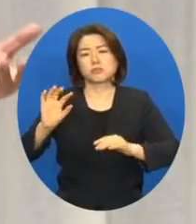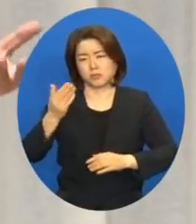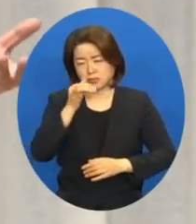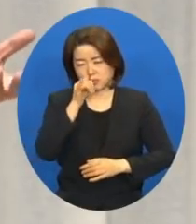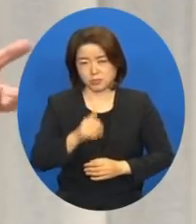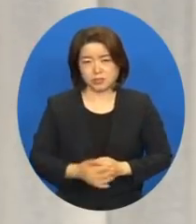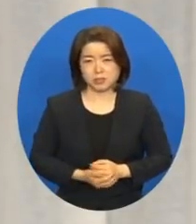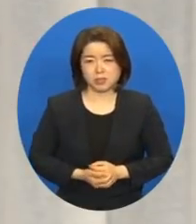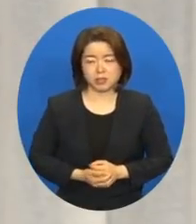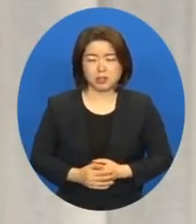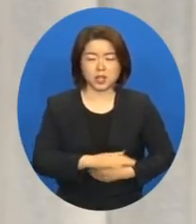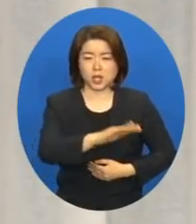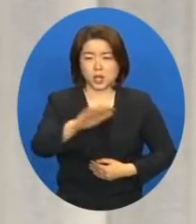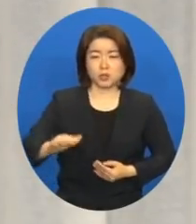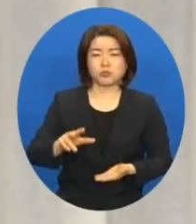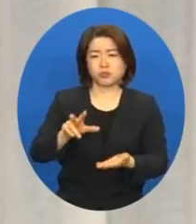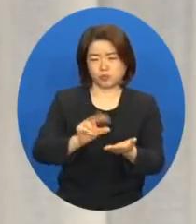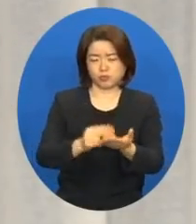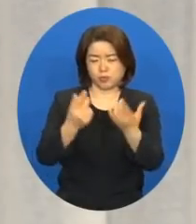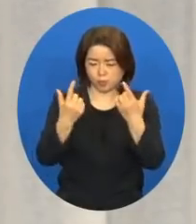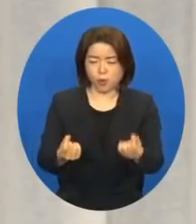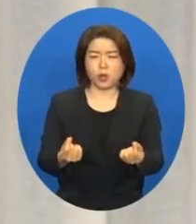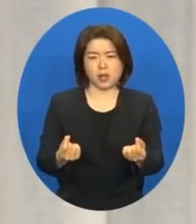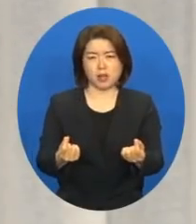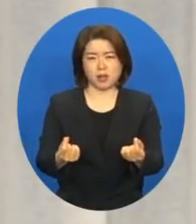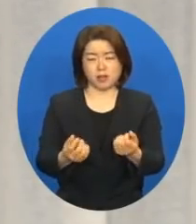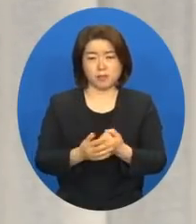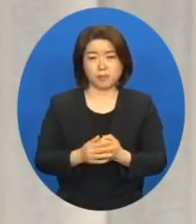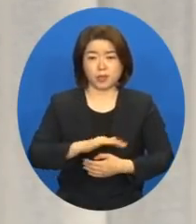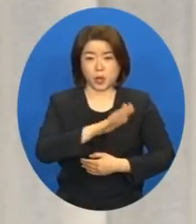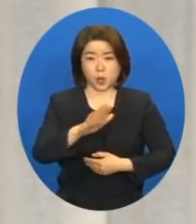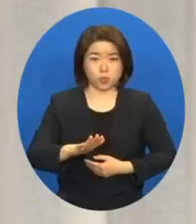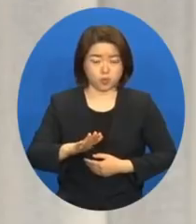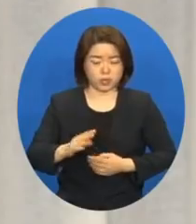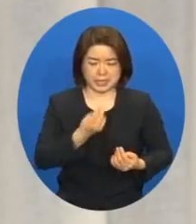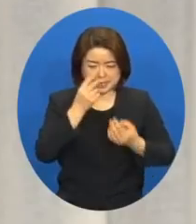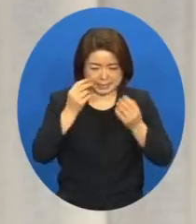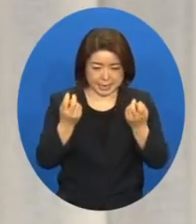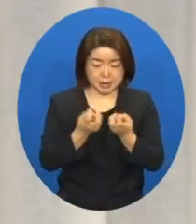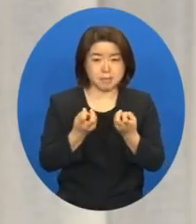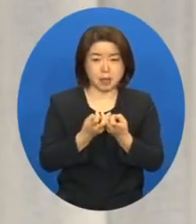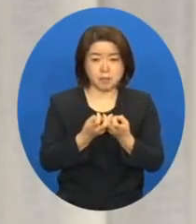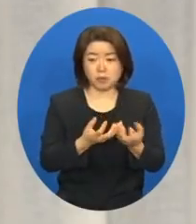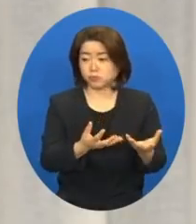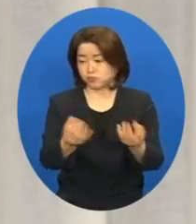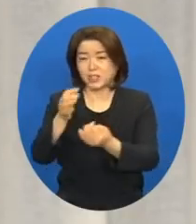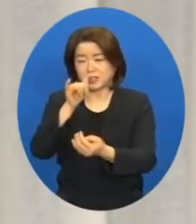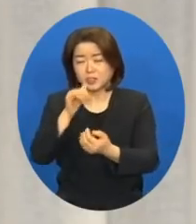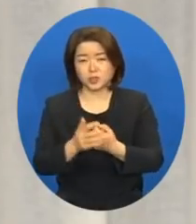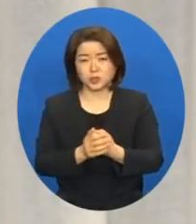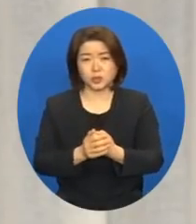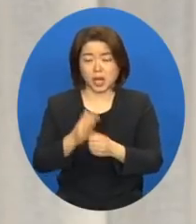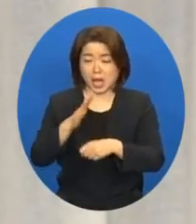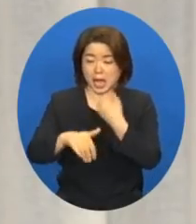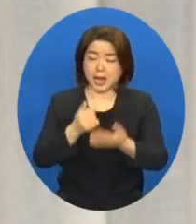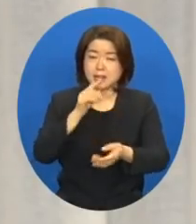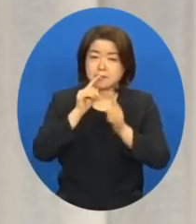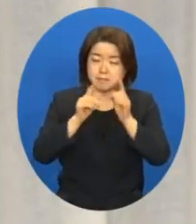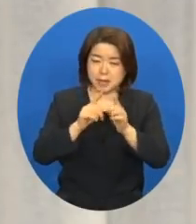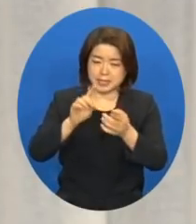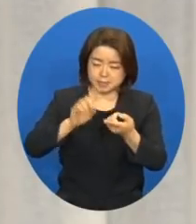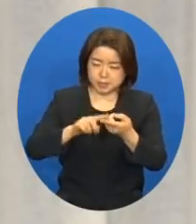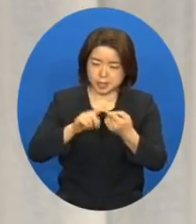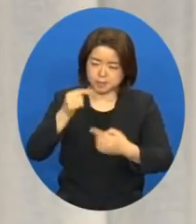여러분, 우리의 문제도 똑같아요. 우리가 살 길은 있어요. 얼마든지 있어요. 하나님의 말씀대로 철저하게